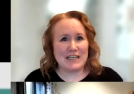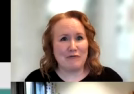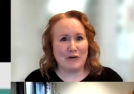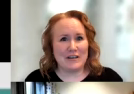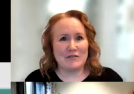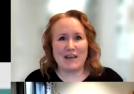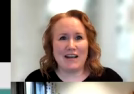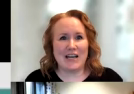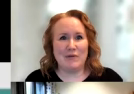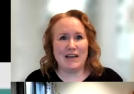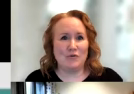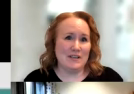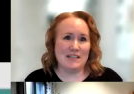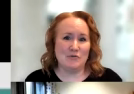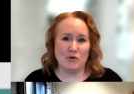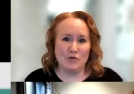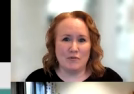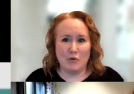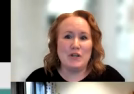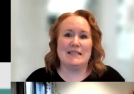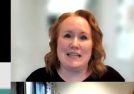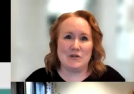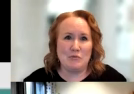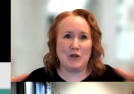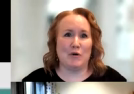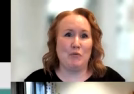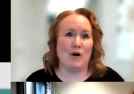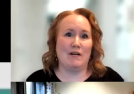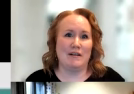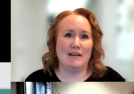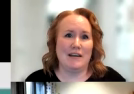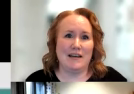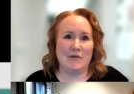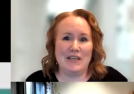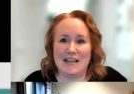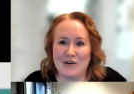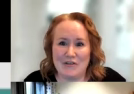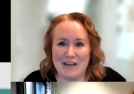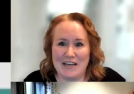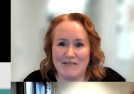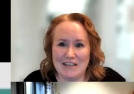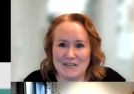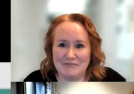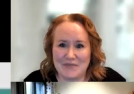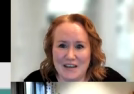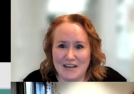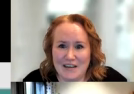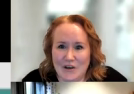fått snikinnføren, så jeg vil regne med det at uansett så må det må begynne et sted, og så bygger man på og gi tilgang til flere etter